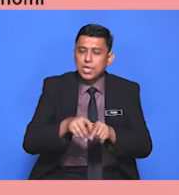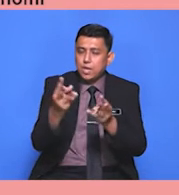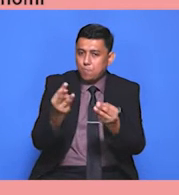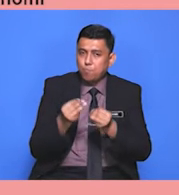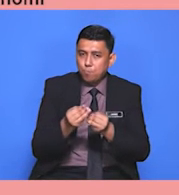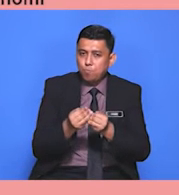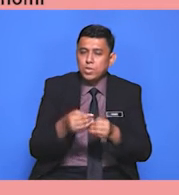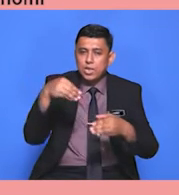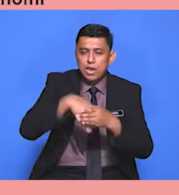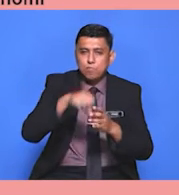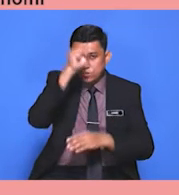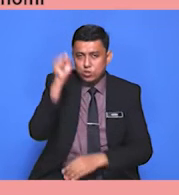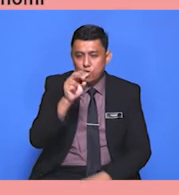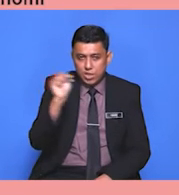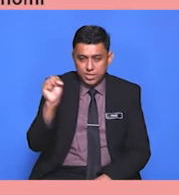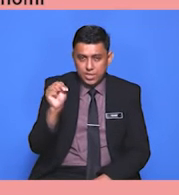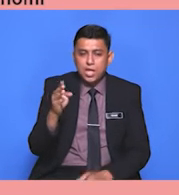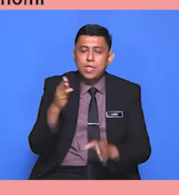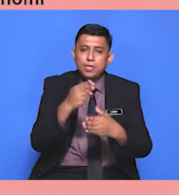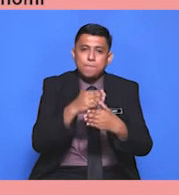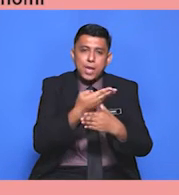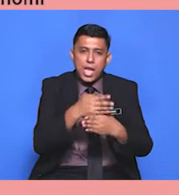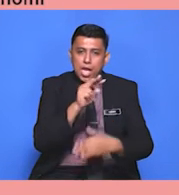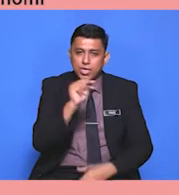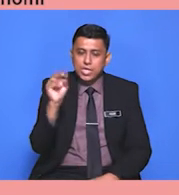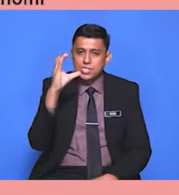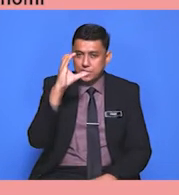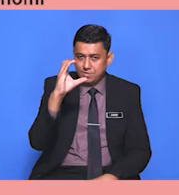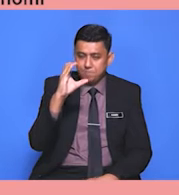dikehendaki dalam soalan di bahagian C.